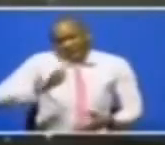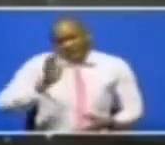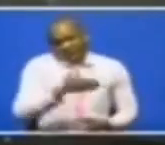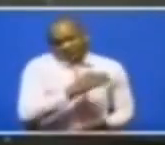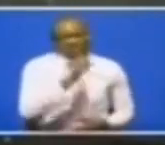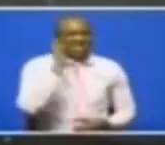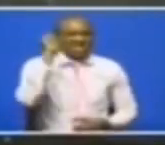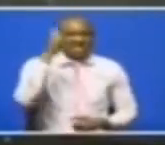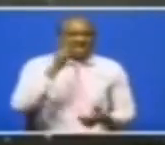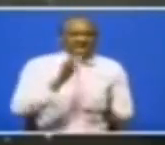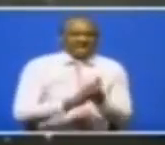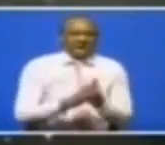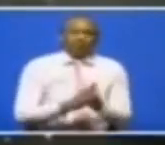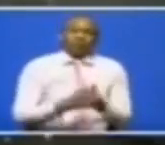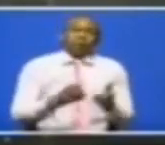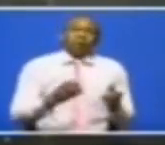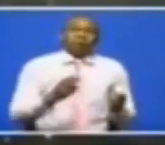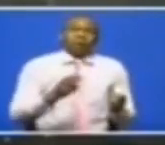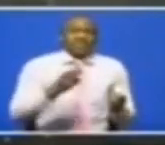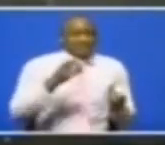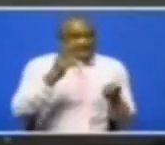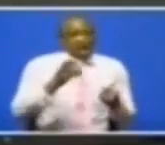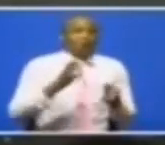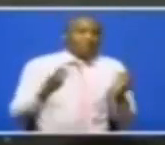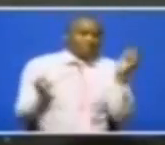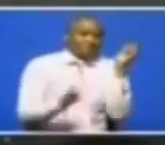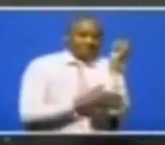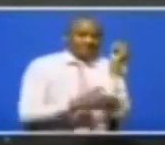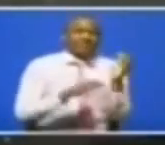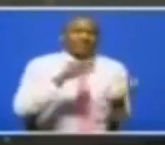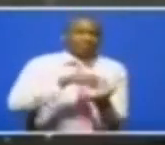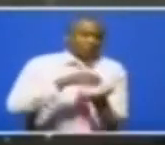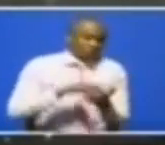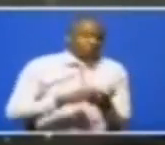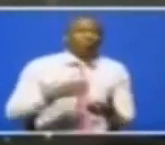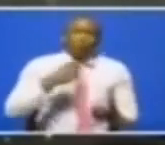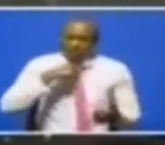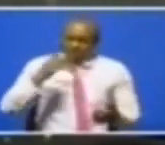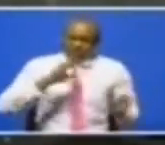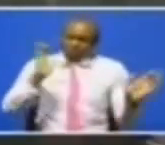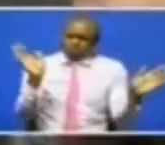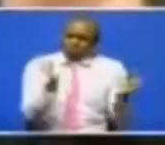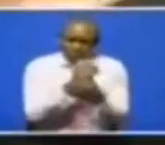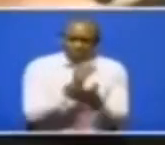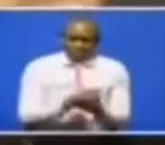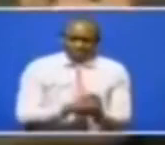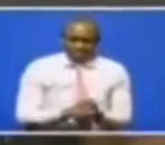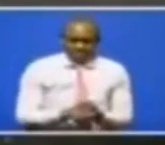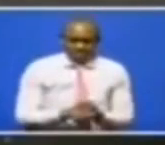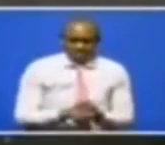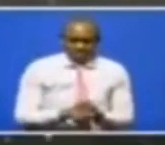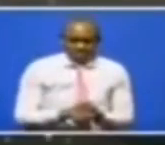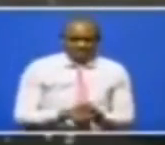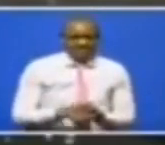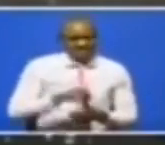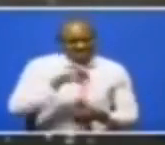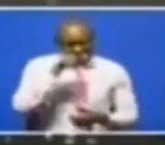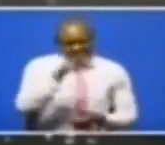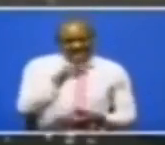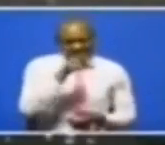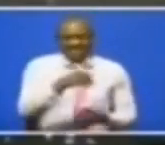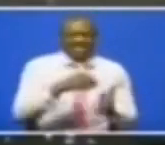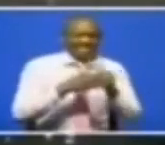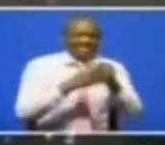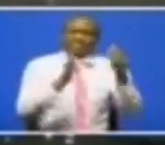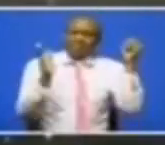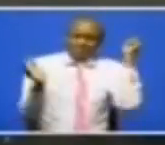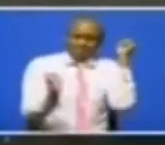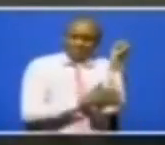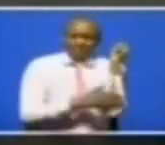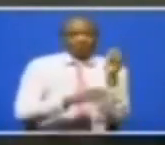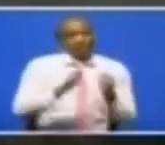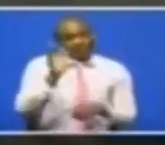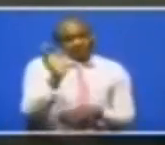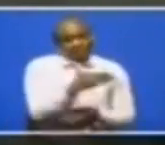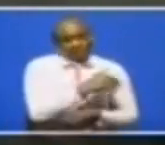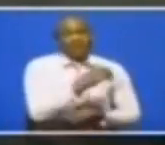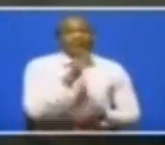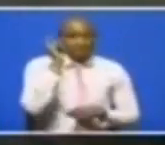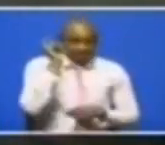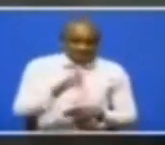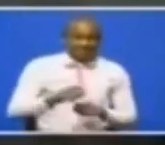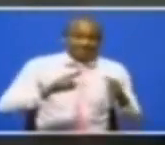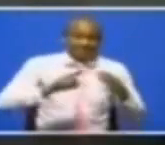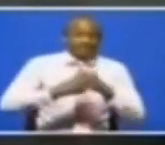Kenya kuwa ambapo iko wakati huu. Ili tuzime na kuondoa huo uongozi mbovu,